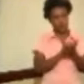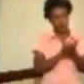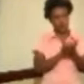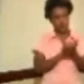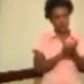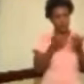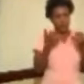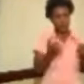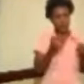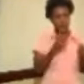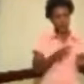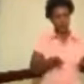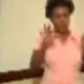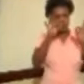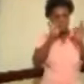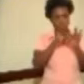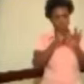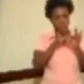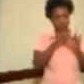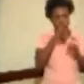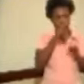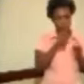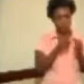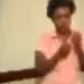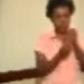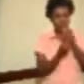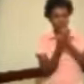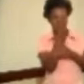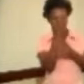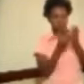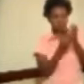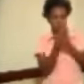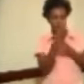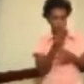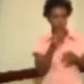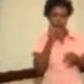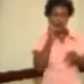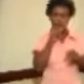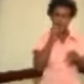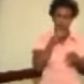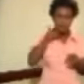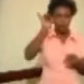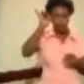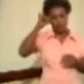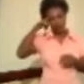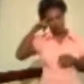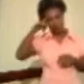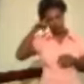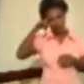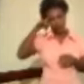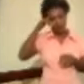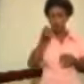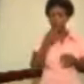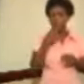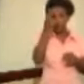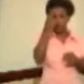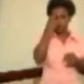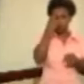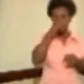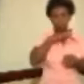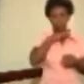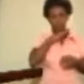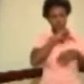important et aussi de lier la production agricole à l'élevage, et de telle sorte que les sous-produits de l'un